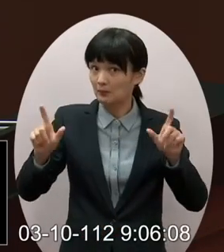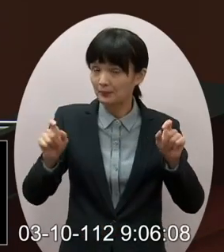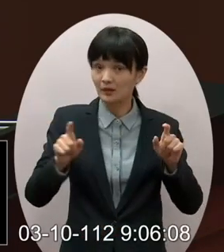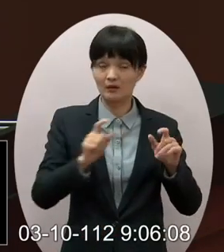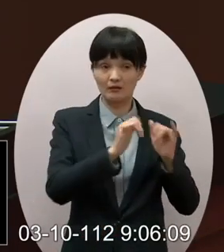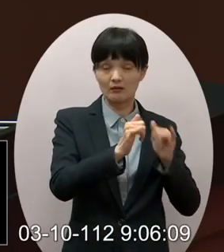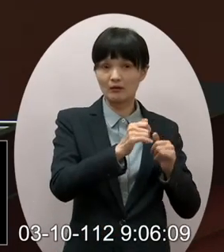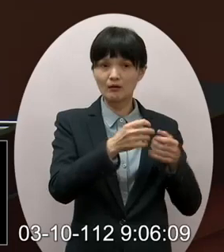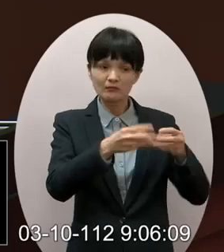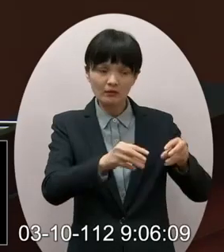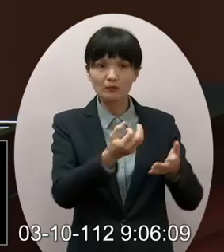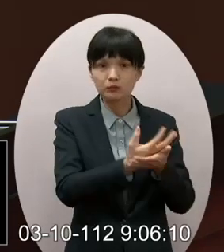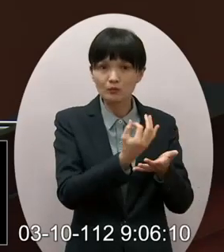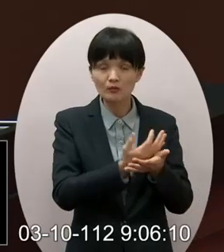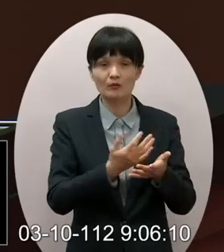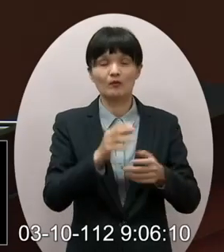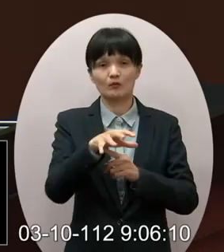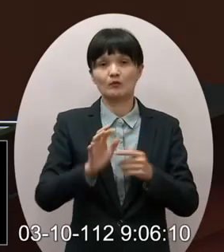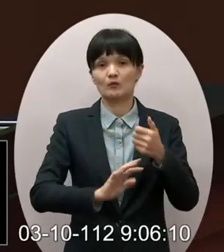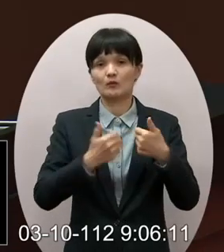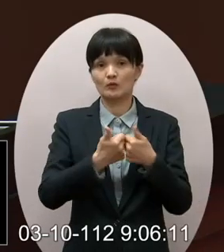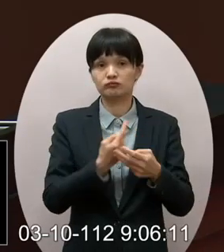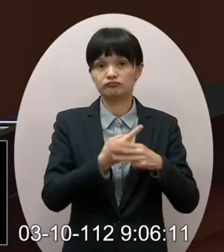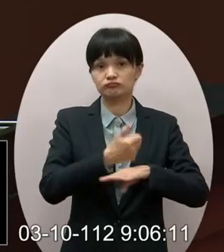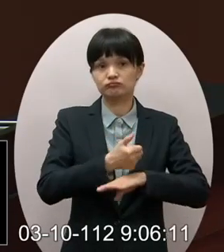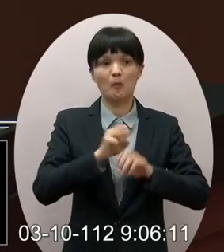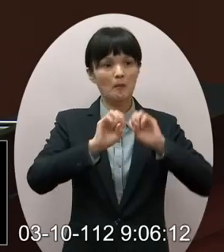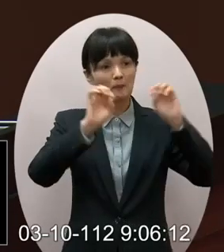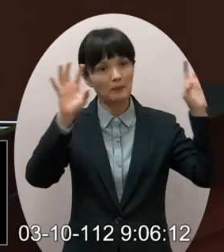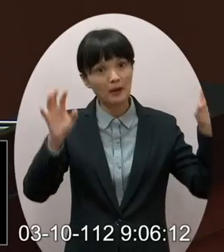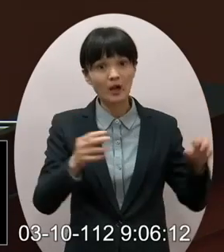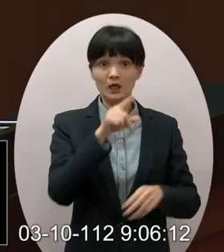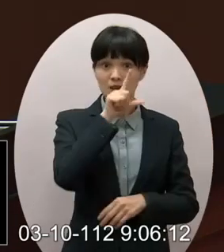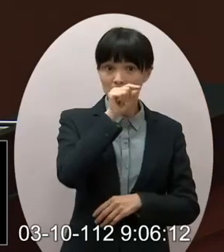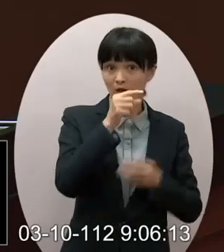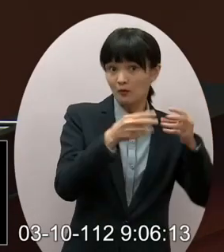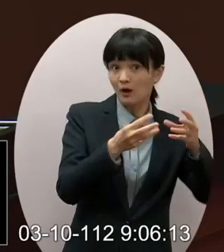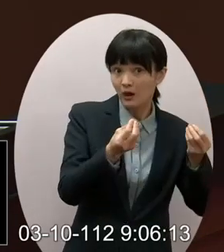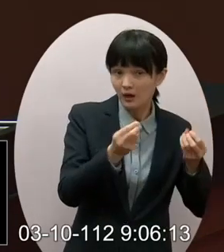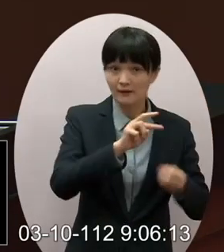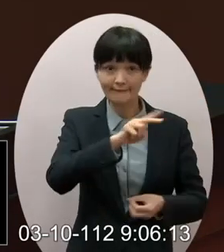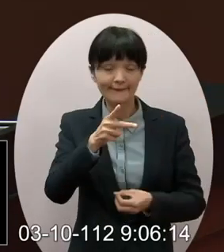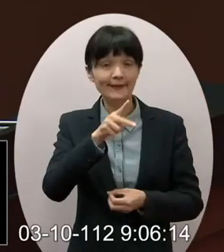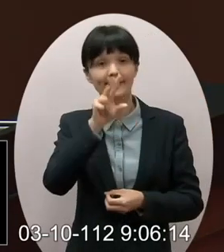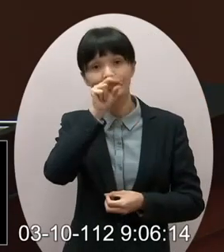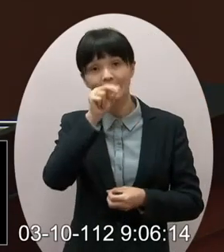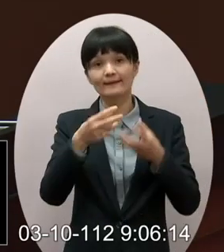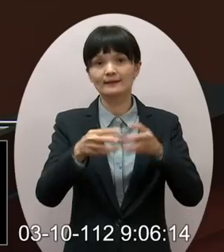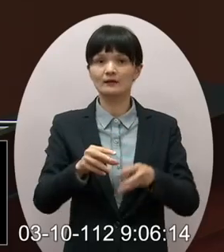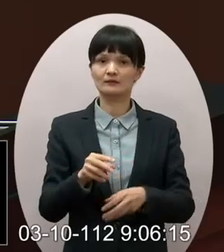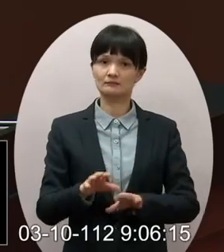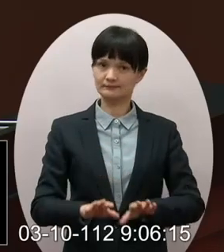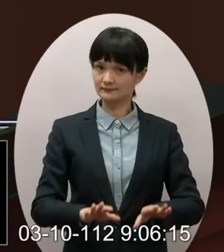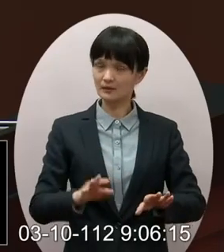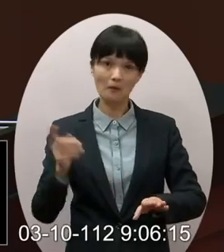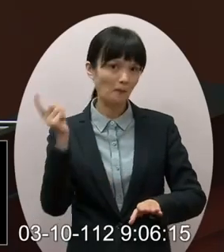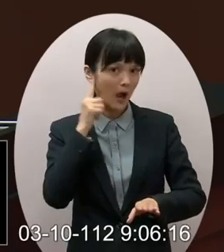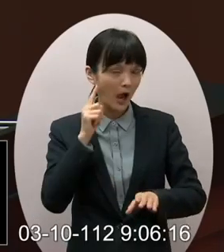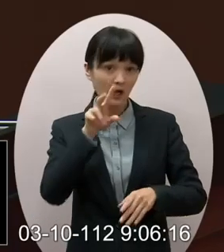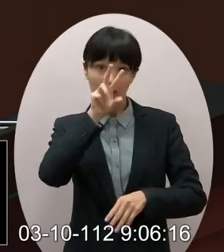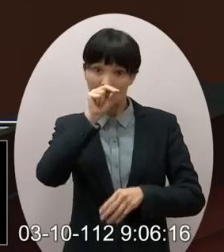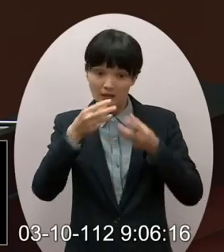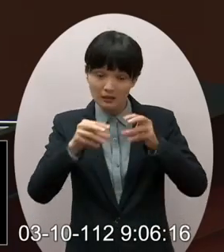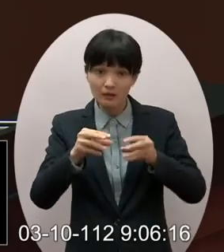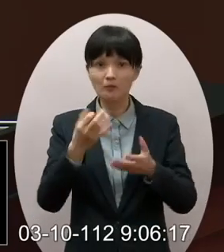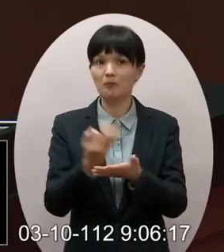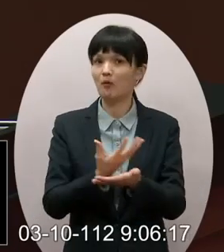烧，农委会主委要大家说没有鸡蛋吃可以改吃鸭蛋啊，但是现在传出其实连鸭蛋供应量都缺，